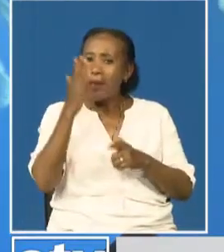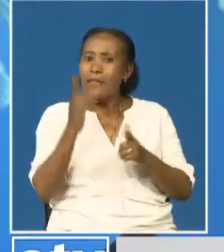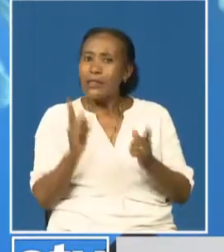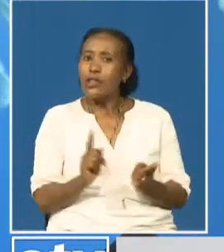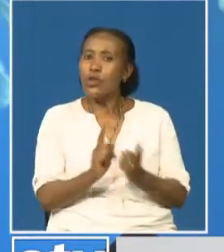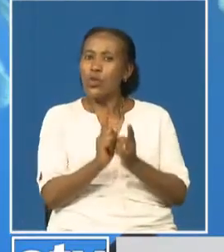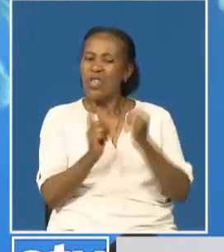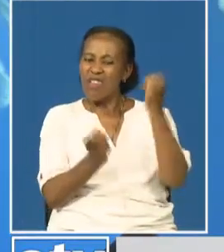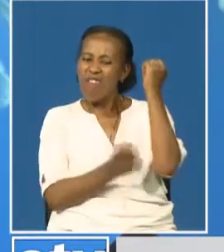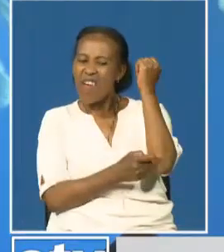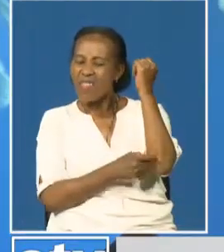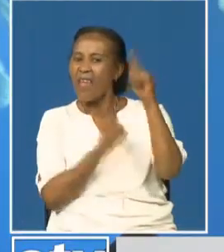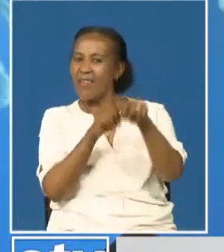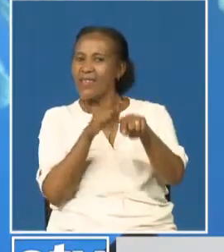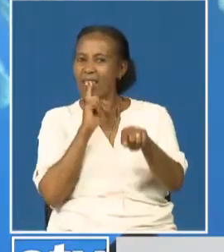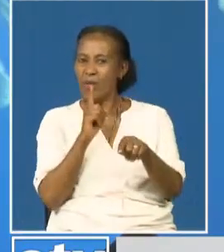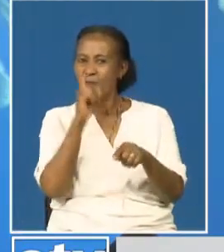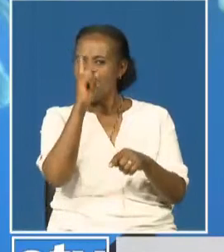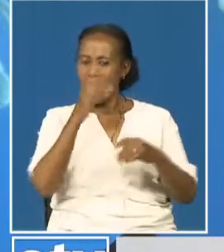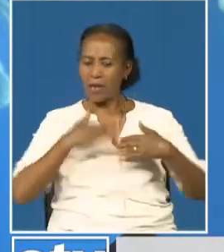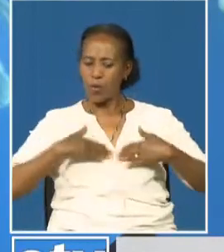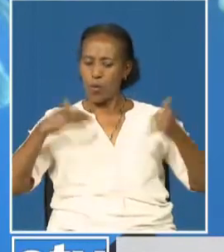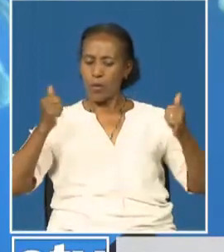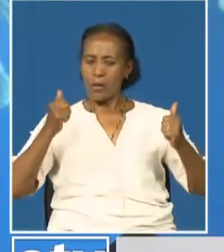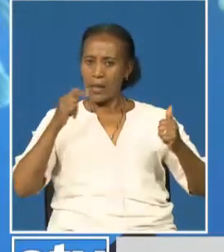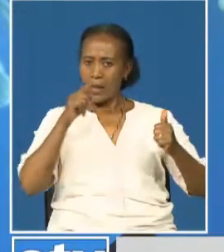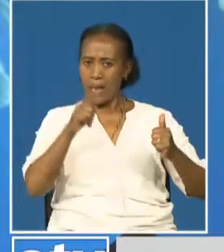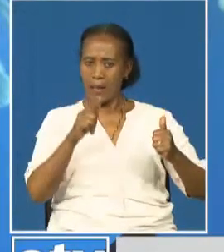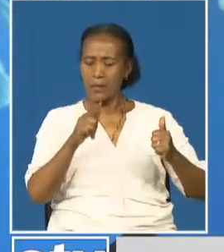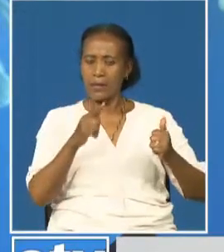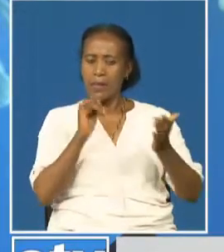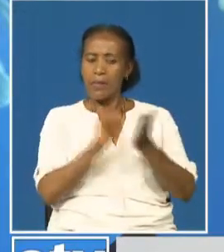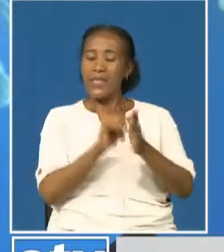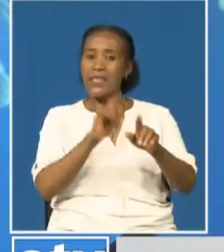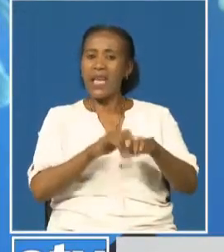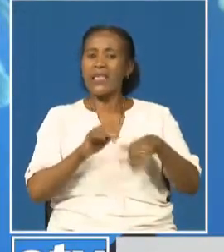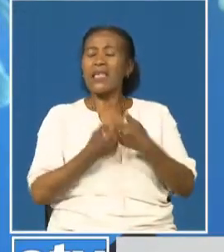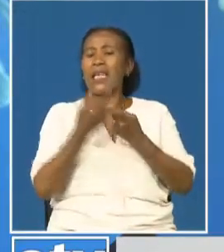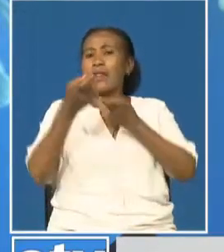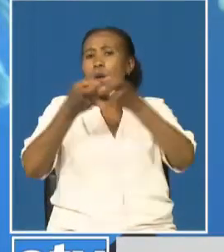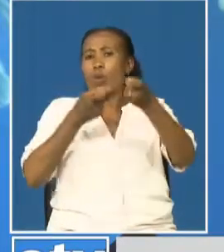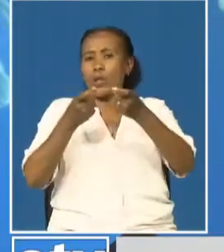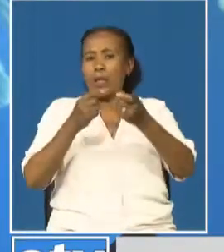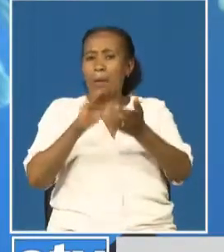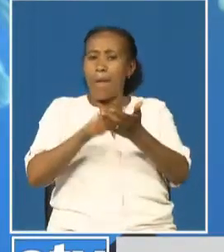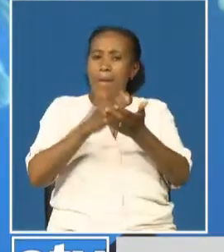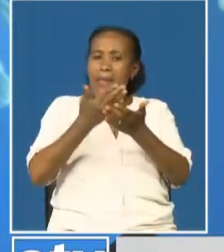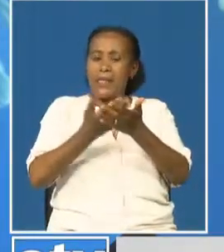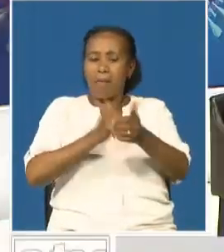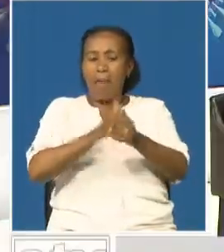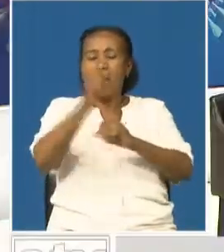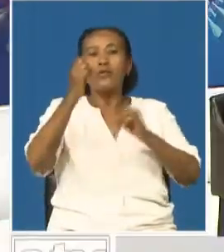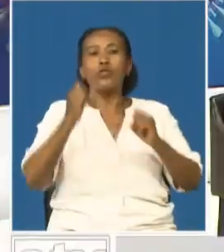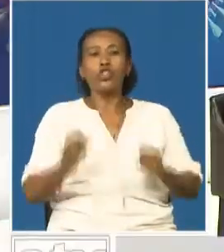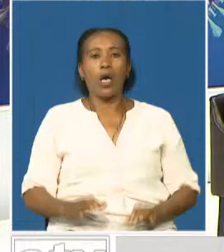ግንኙነት ፈታኝ ጊዜ ነው። እንደ አንድ ወጣት ያንን ስሜት በዚህ ሰዓት እንዴት ነው ተቆጣጥሮ በብስለት ማለፍ